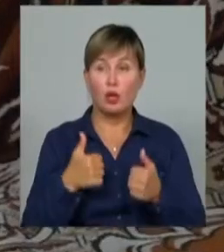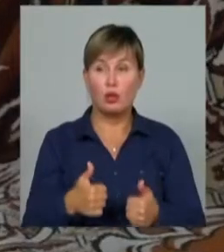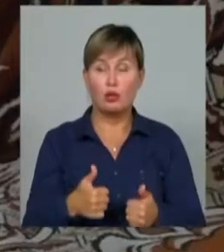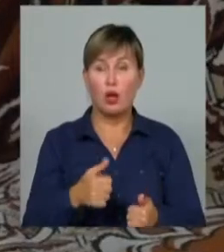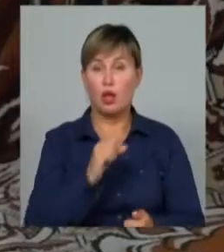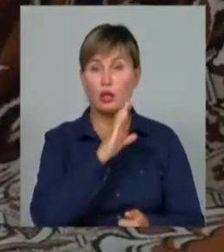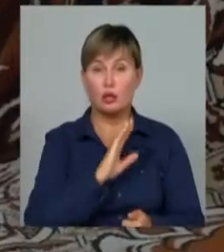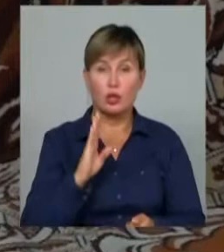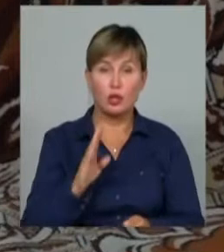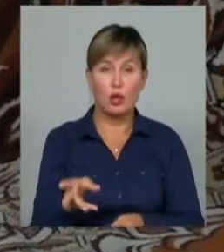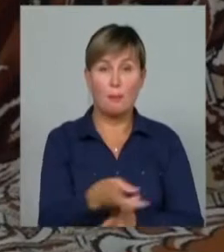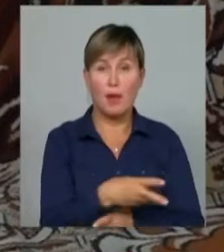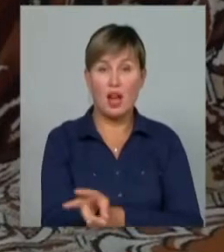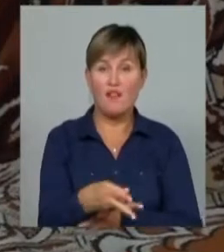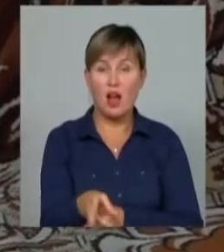Она поливала.